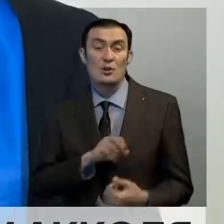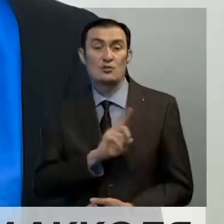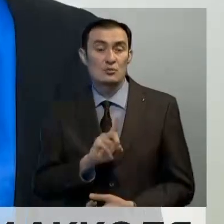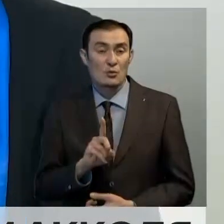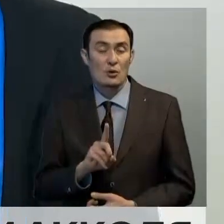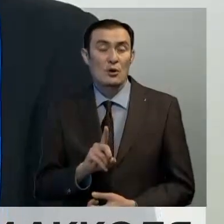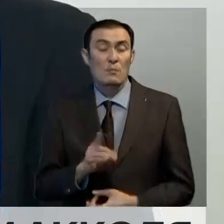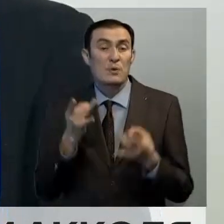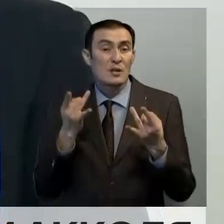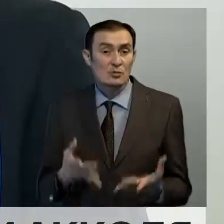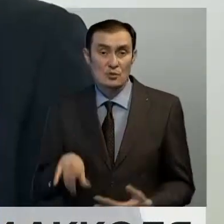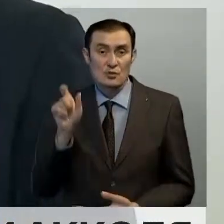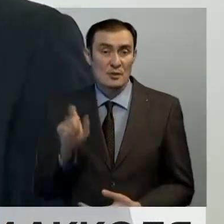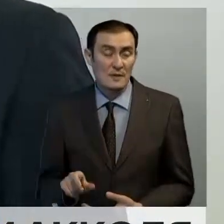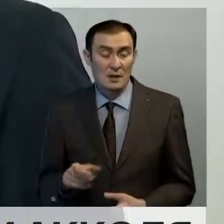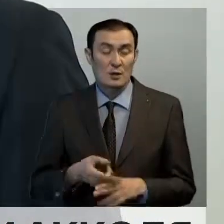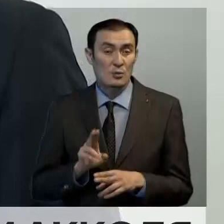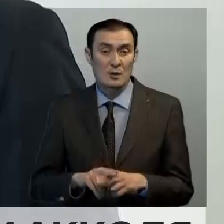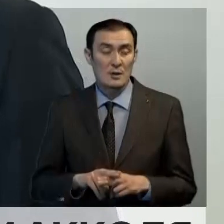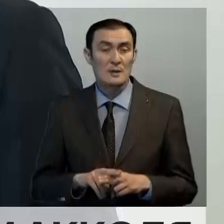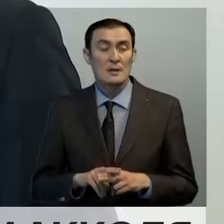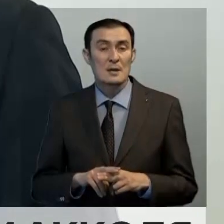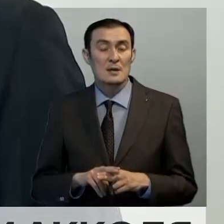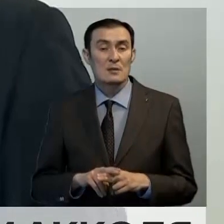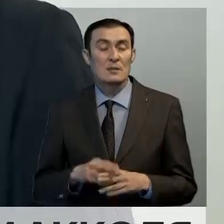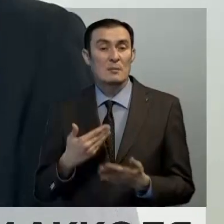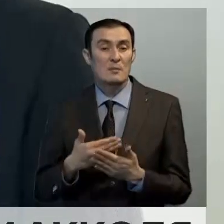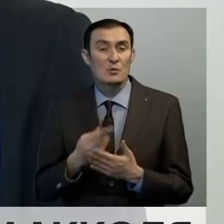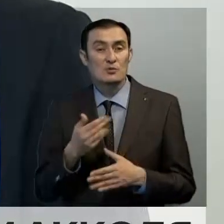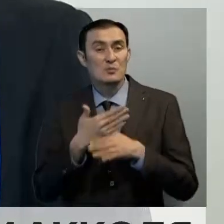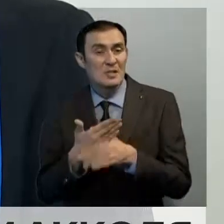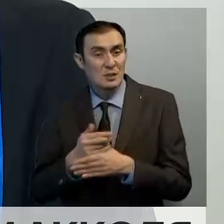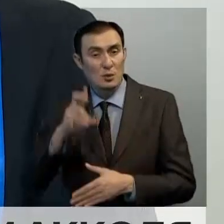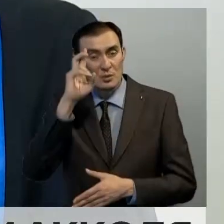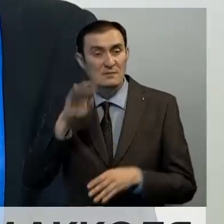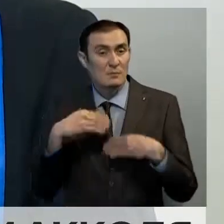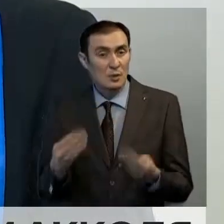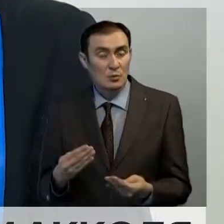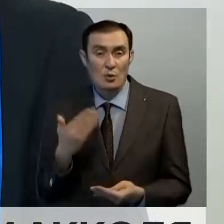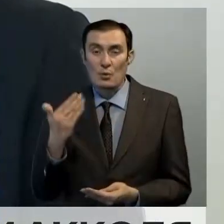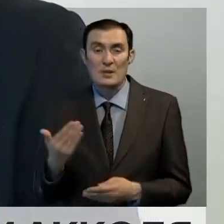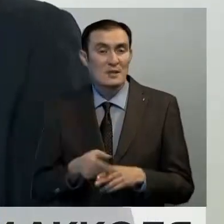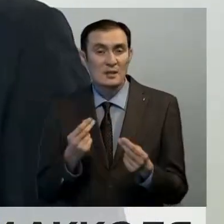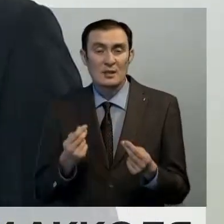до простого крестьянина, даже которые субсидии выделяются